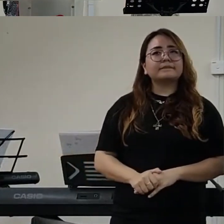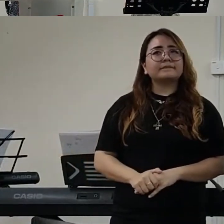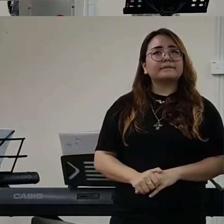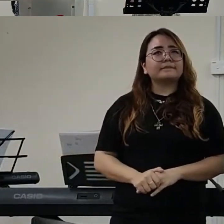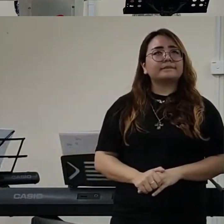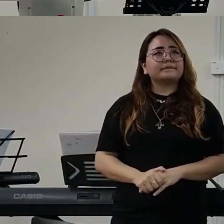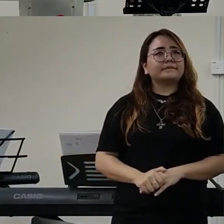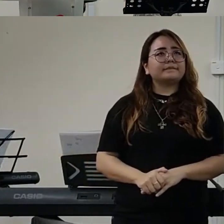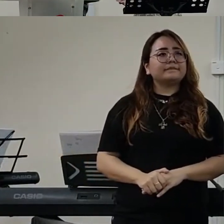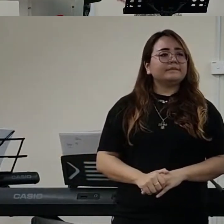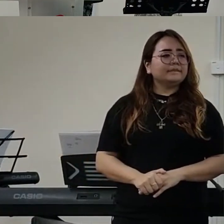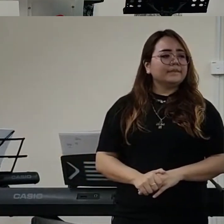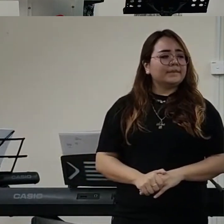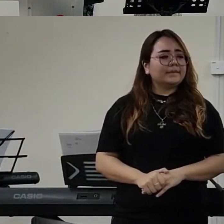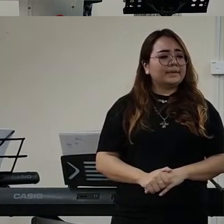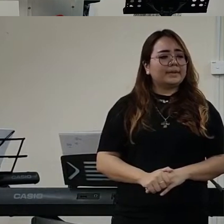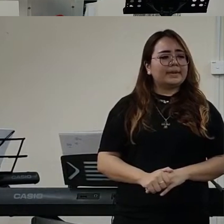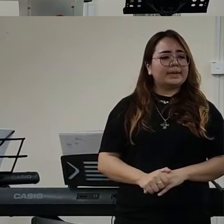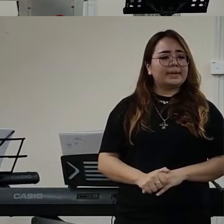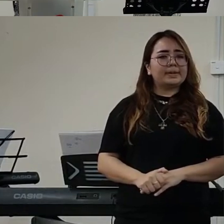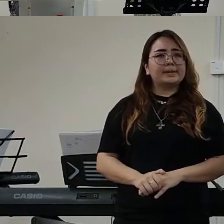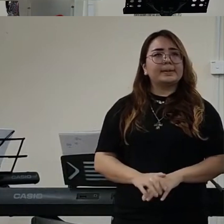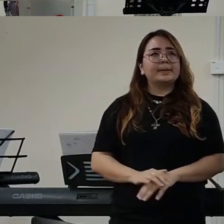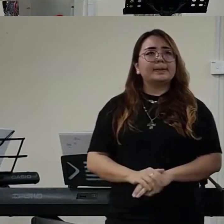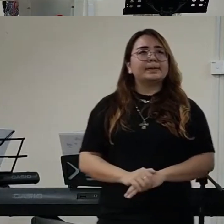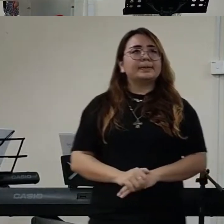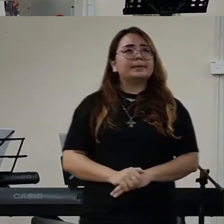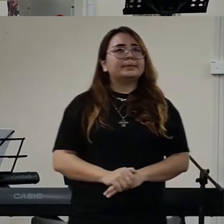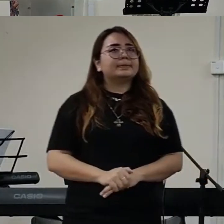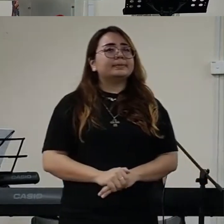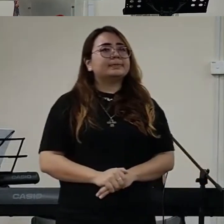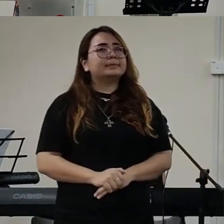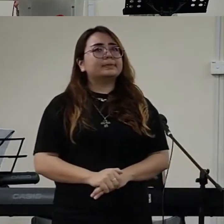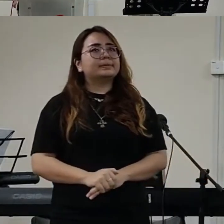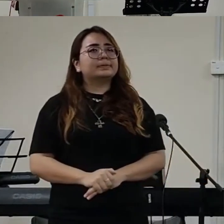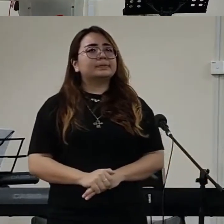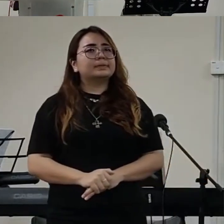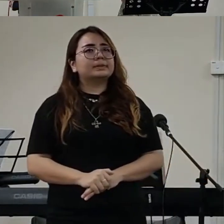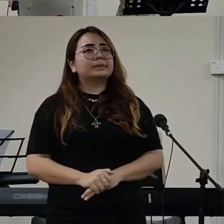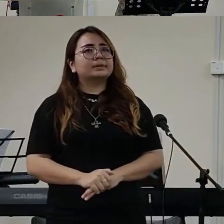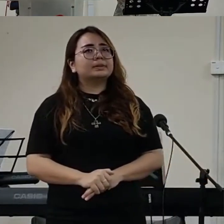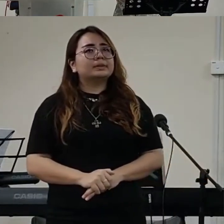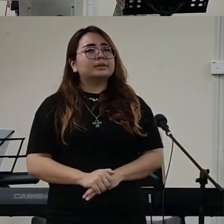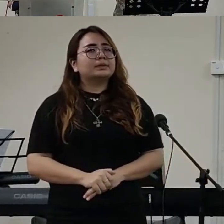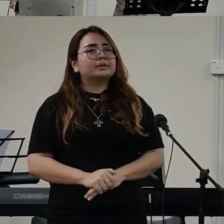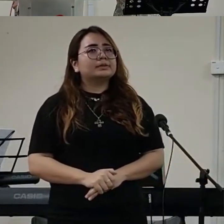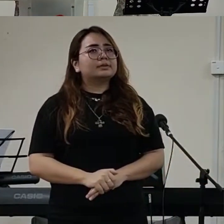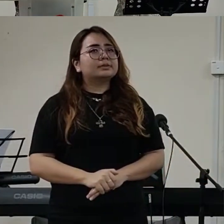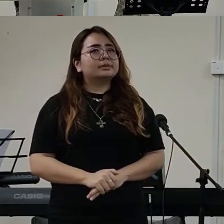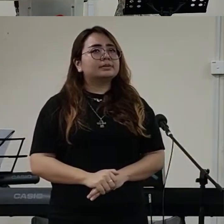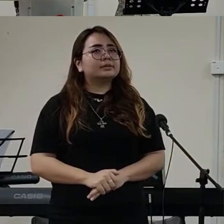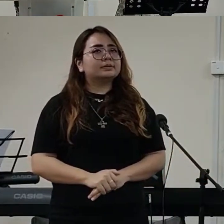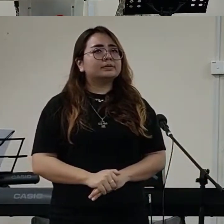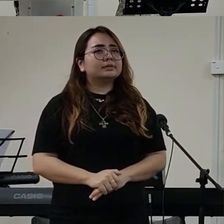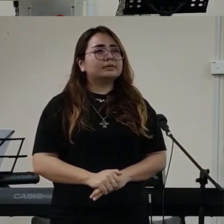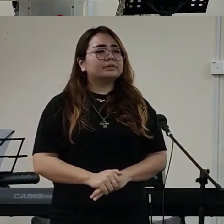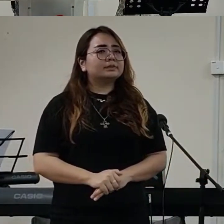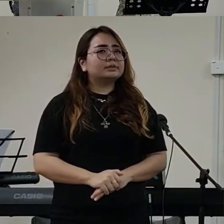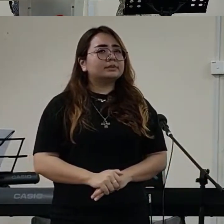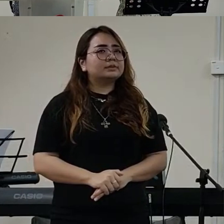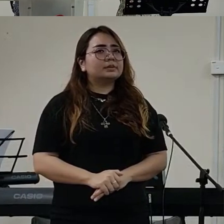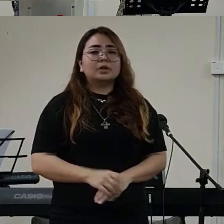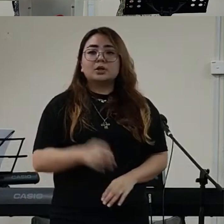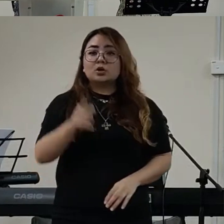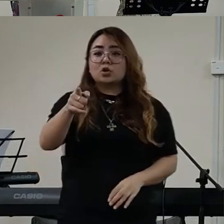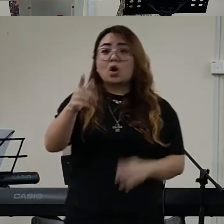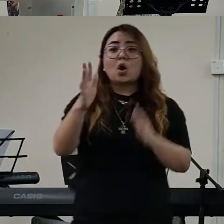到各处，我要把他们从那里救回来。 I just heard this. The Lord tell somebody needs to hear this.Okay, your